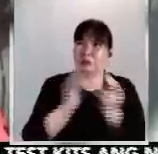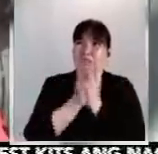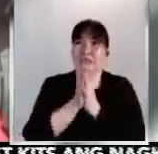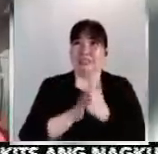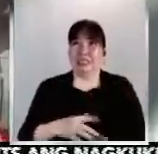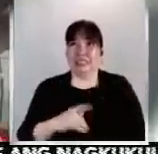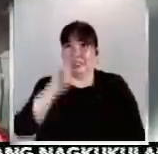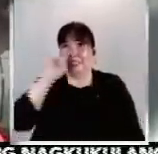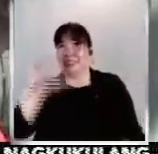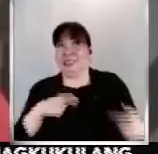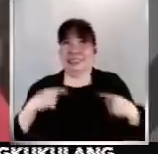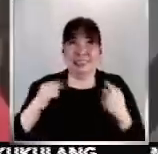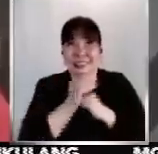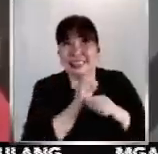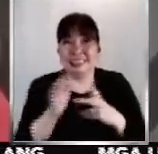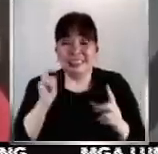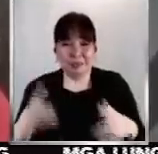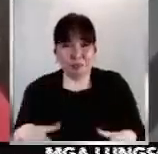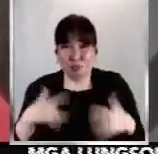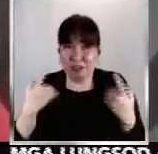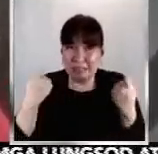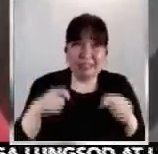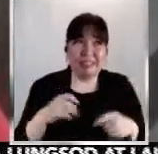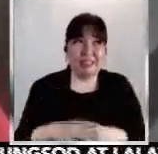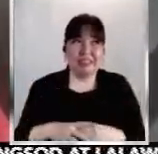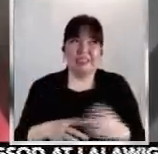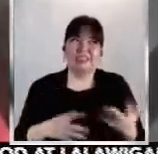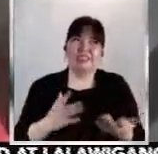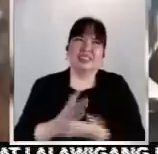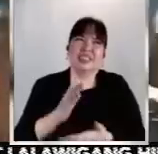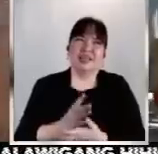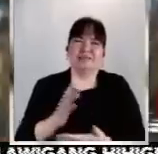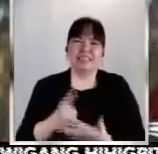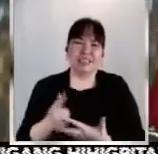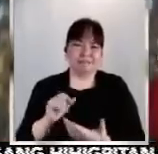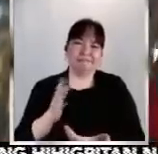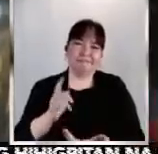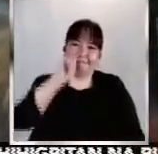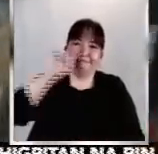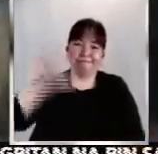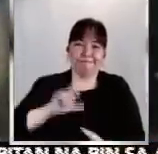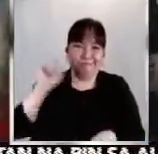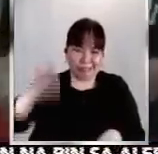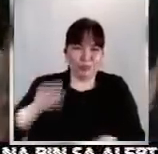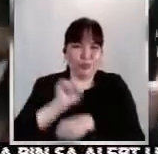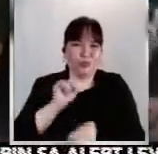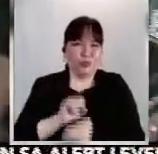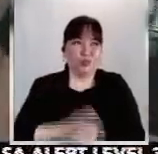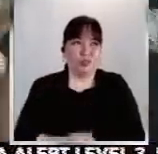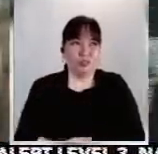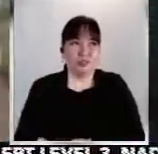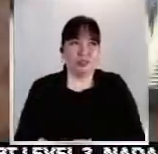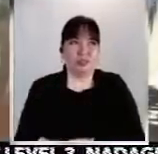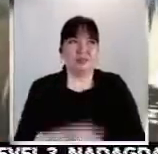pagkipagsapalaro na lang din po mabuhay. Parang ganun. Kakambal ko na po sa buhay, sir, kasi pagdatrabaho eh. Pagpunuan po. Kahit po anong klaseng